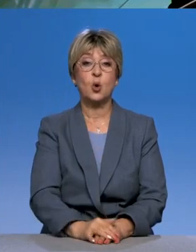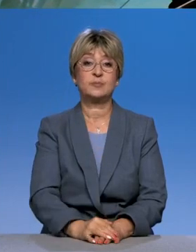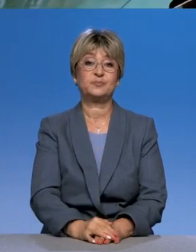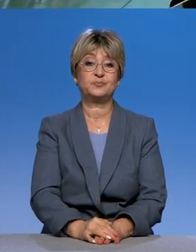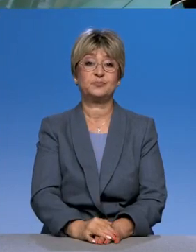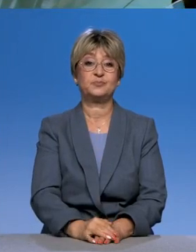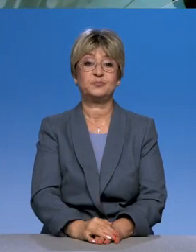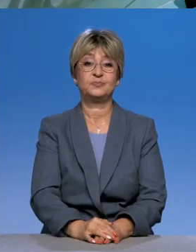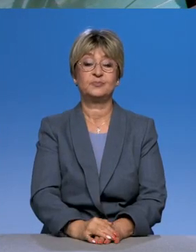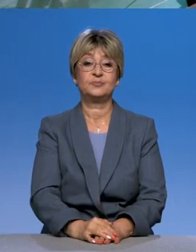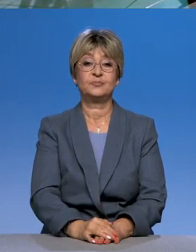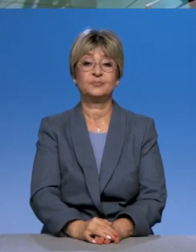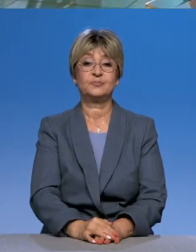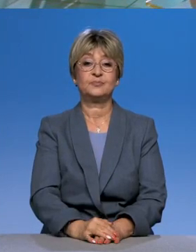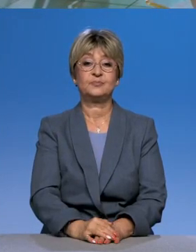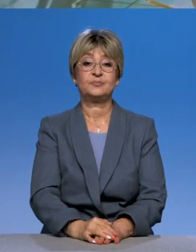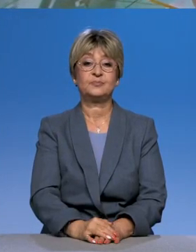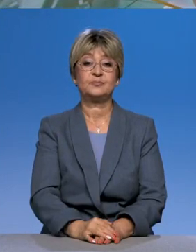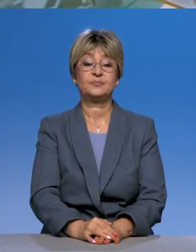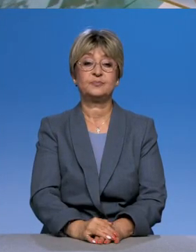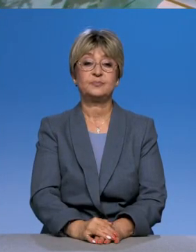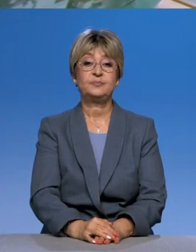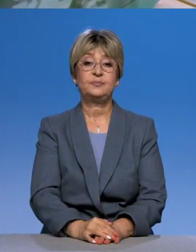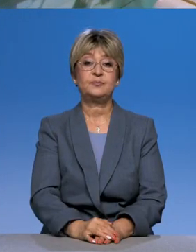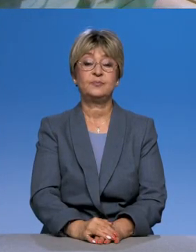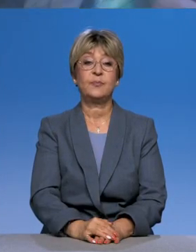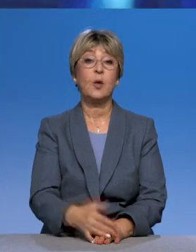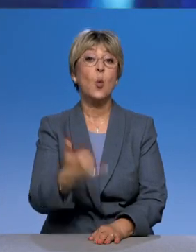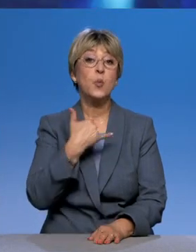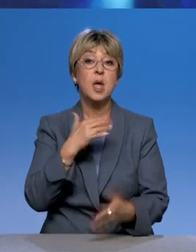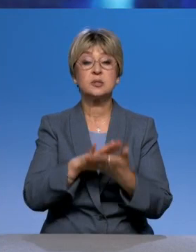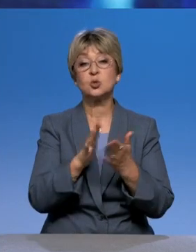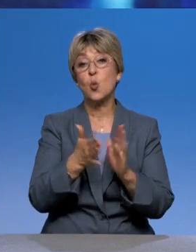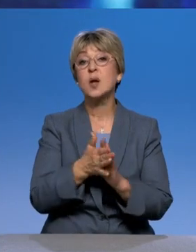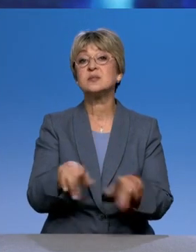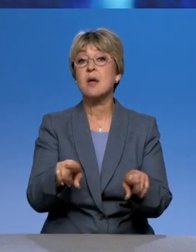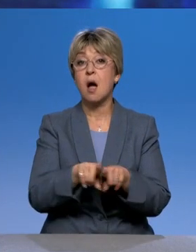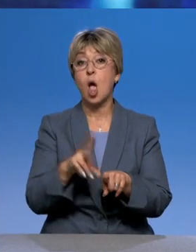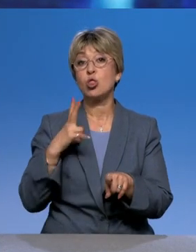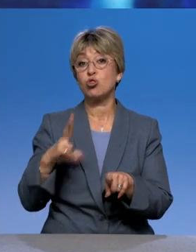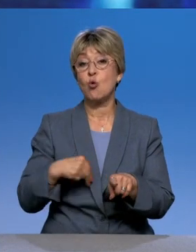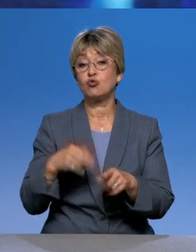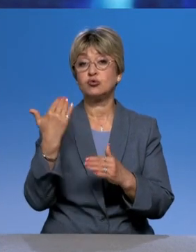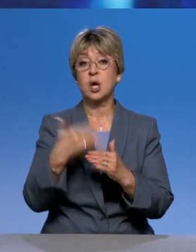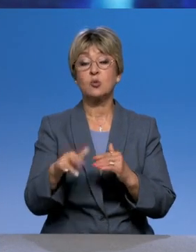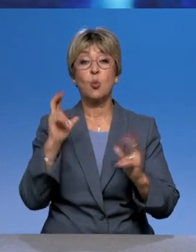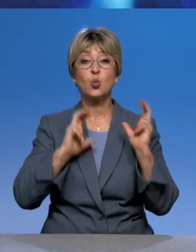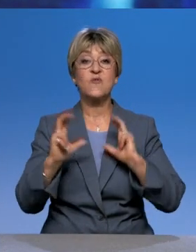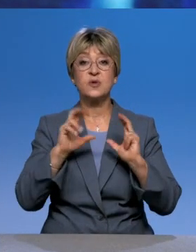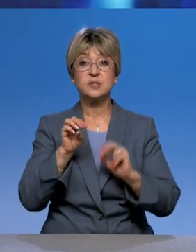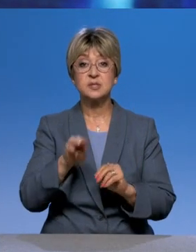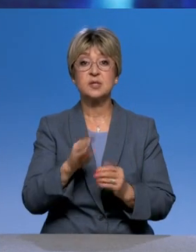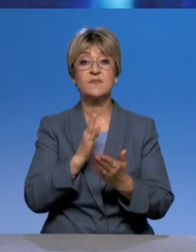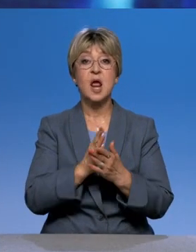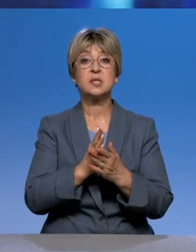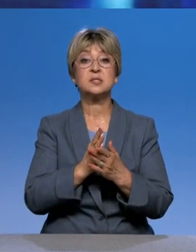дозвонился. Николай, здравствуйте. Рассказывайте. Здравствуйте. Вы знаете, у меня ситуация следующая. Дочь закончила университет, она является